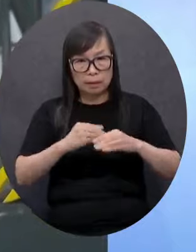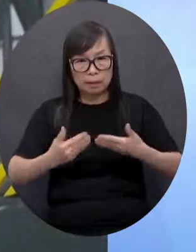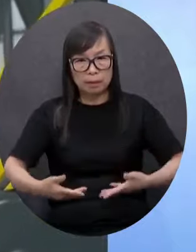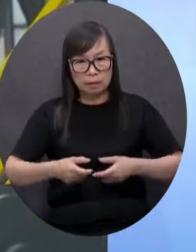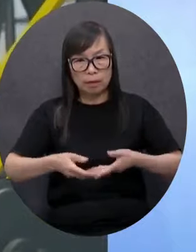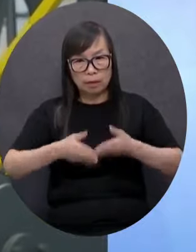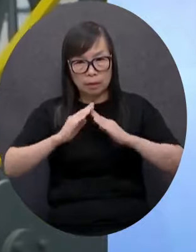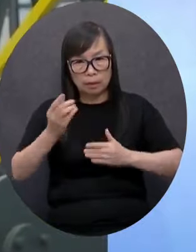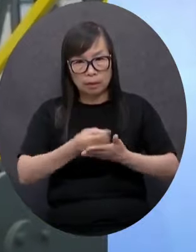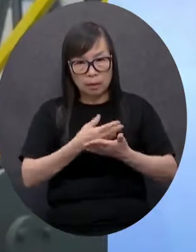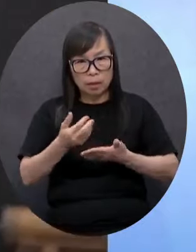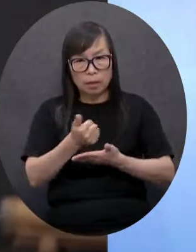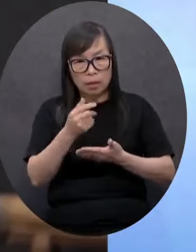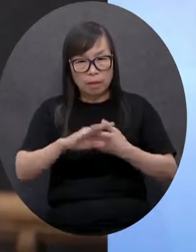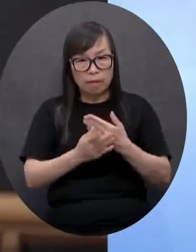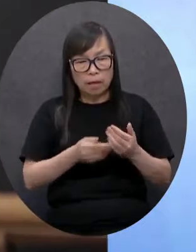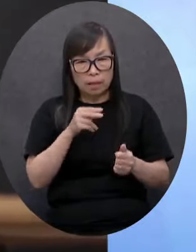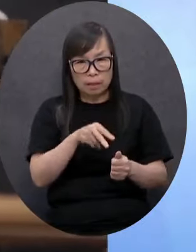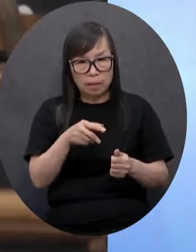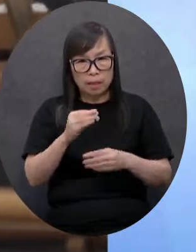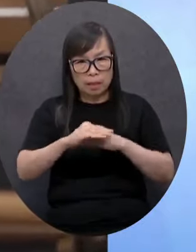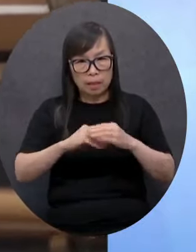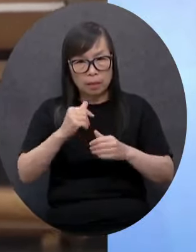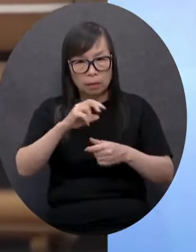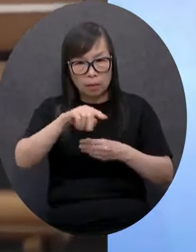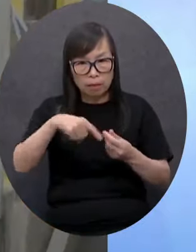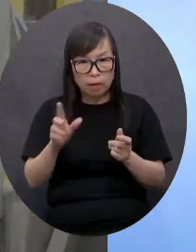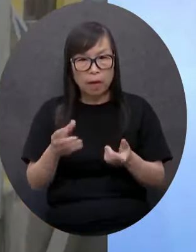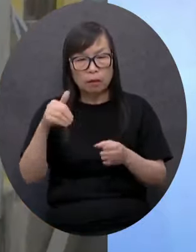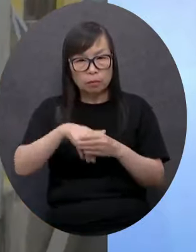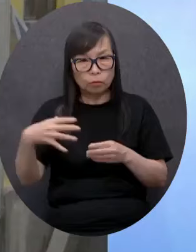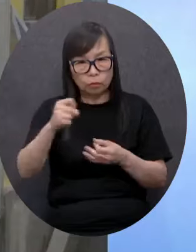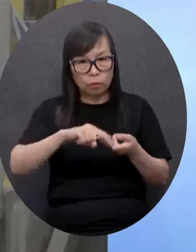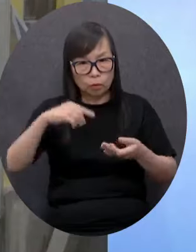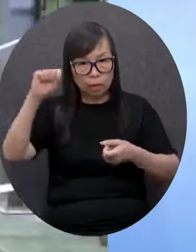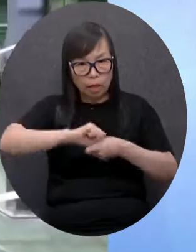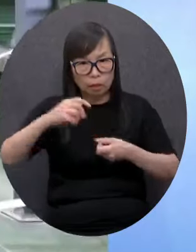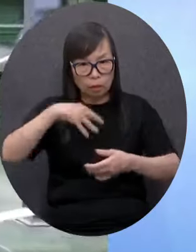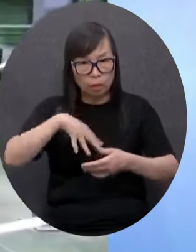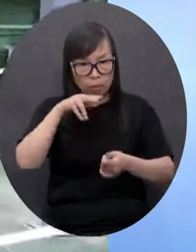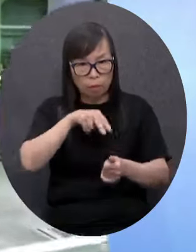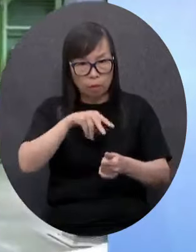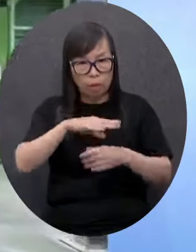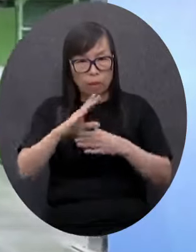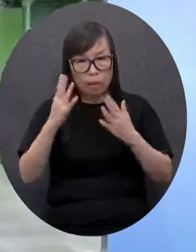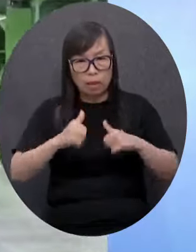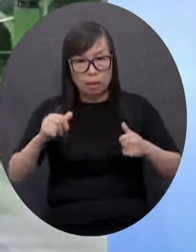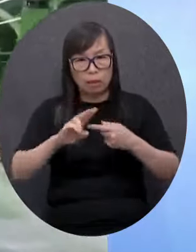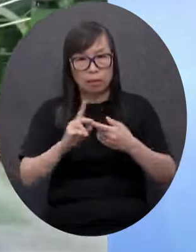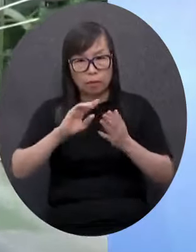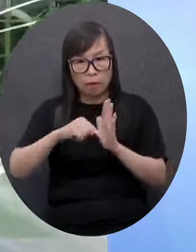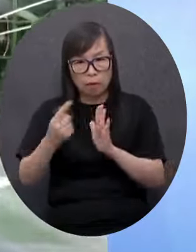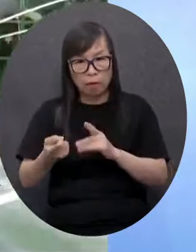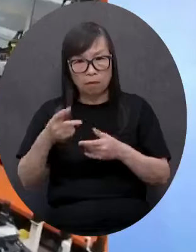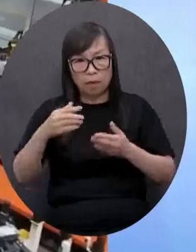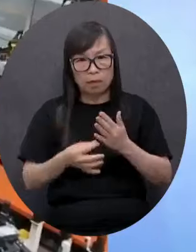业制度，完善法人治理结构，规范股东行为，强化内部监督，健全风险防范机制，提